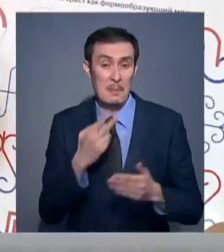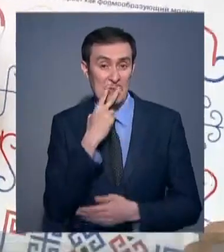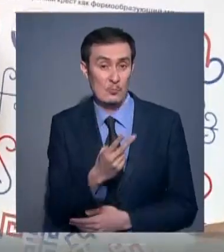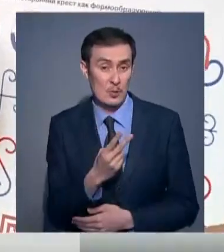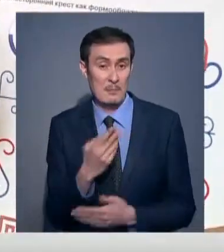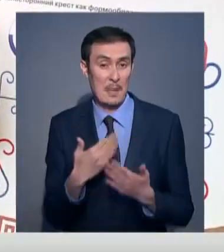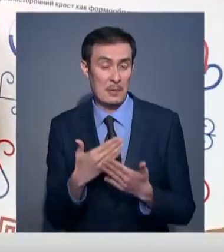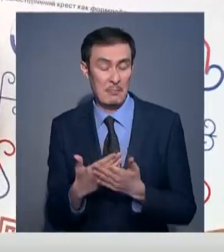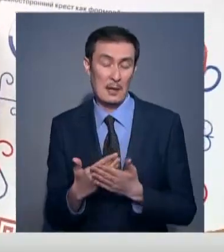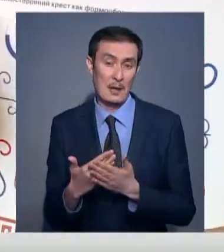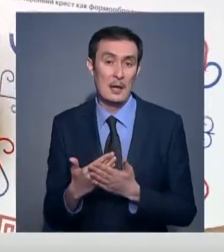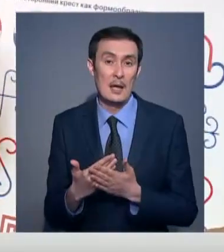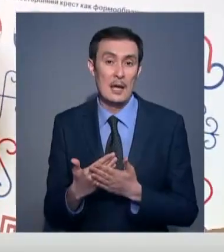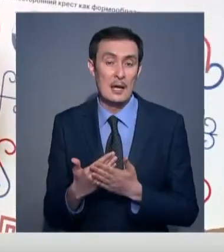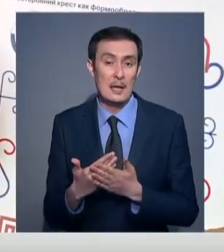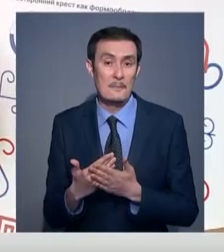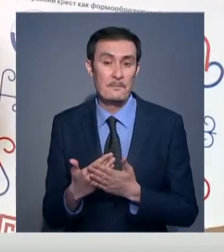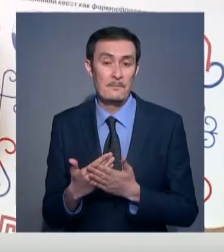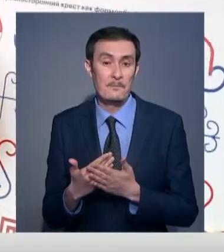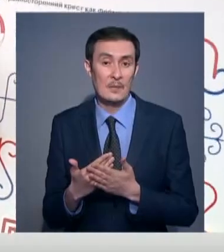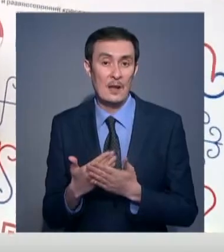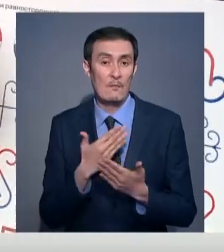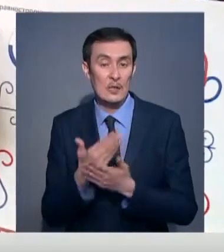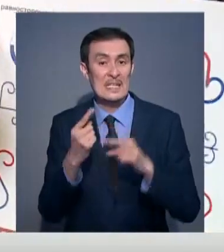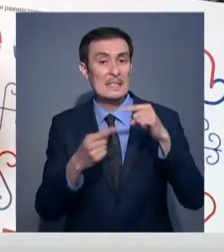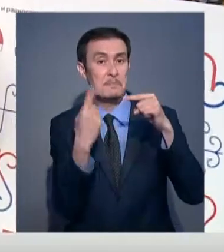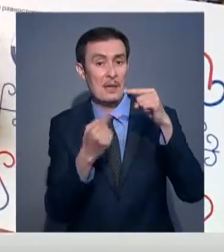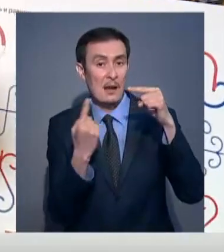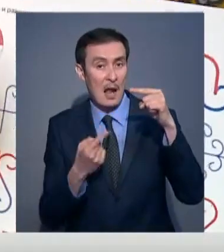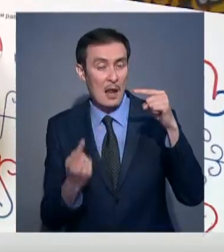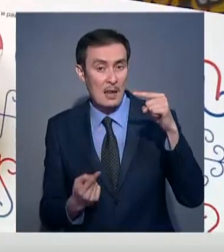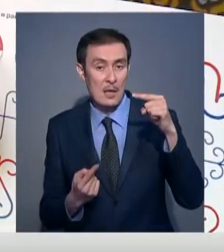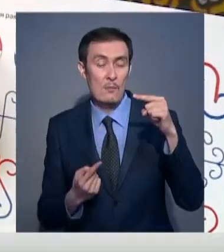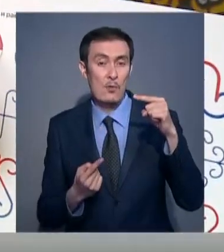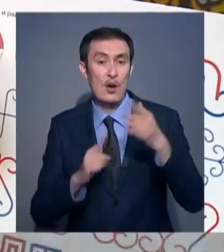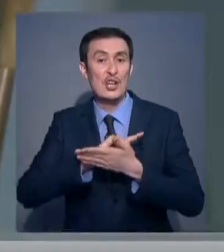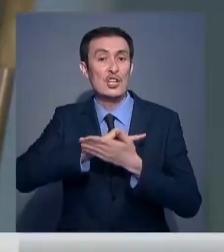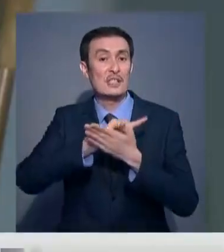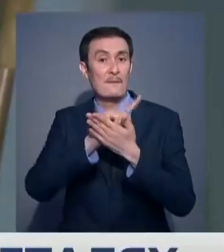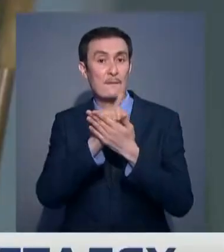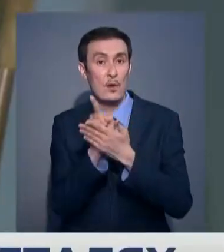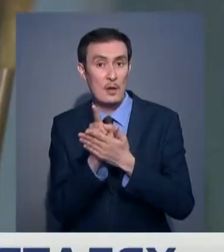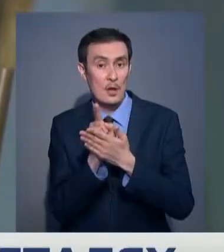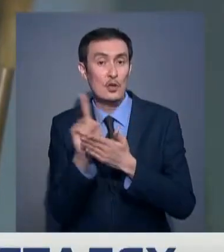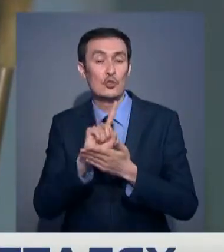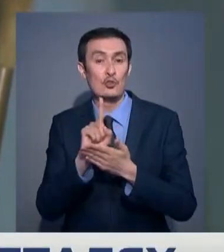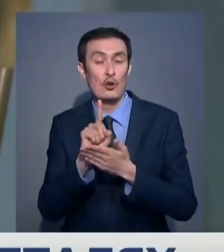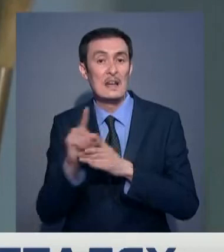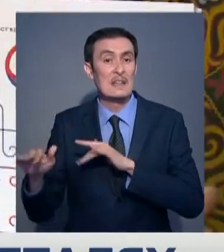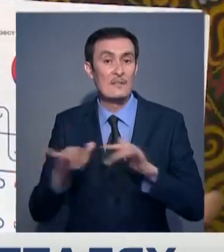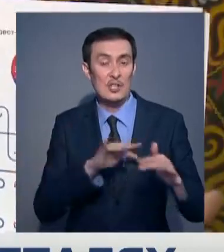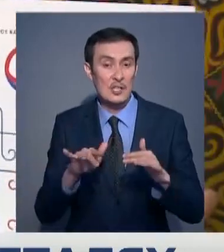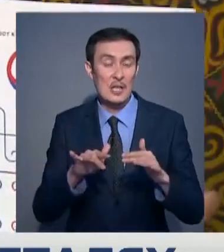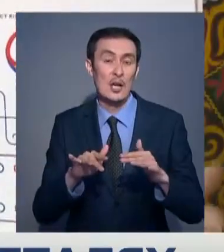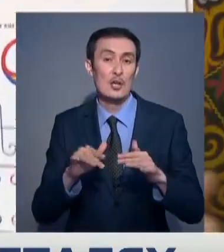посмотрим, то видим, вот он, спираль, вращающаяся по часовой стрелке. Все, что движется по движению